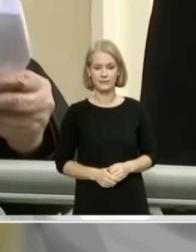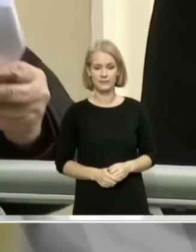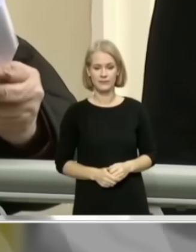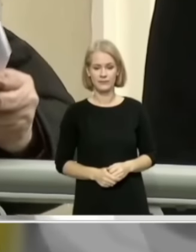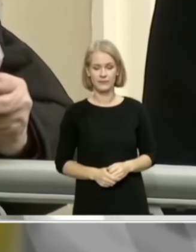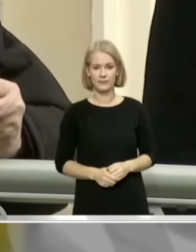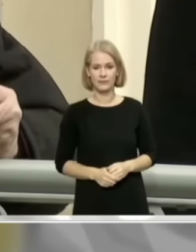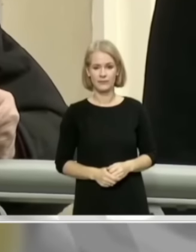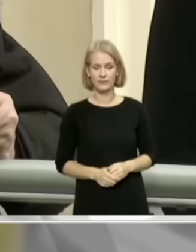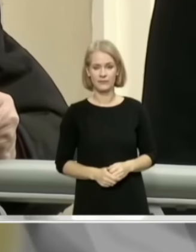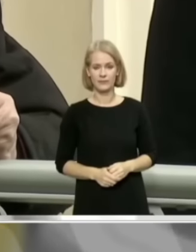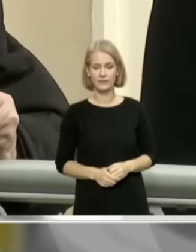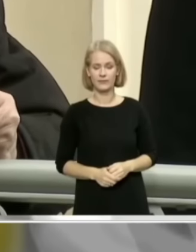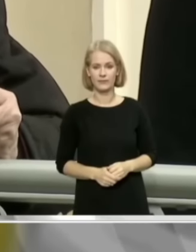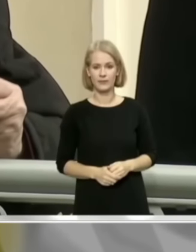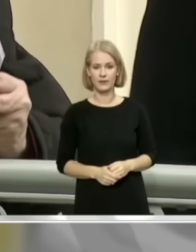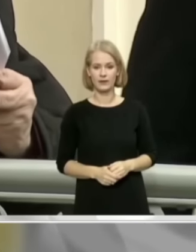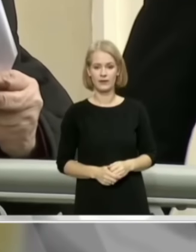Nuolatos